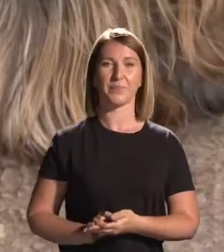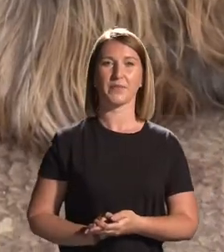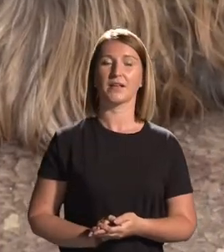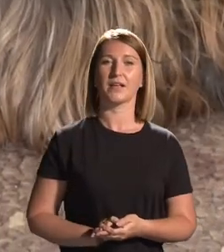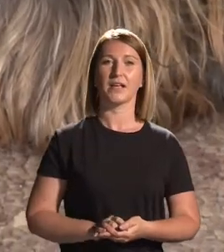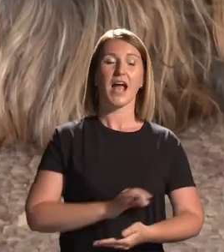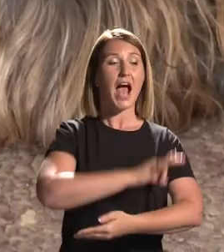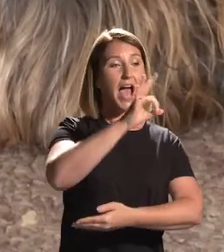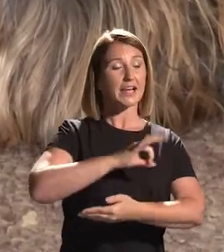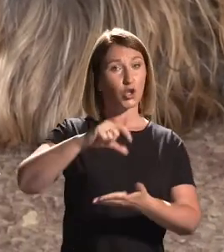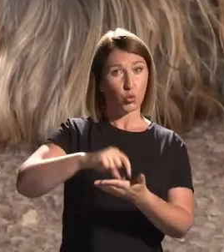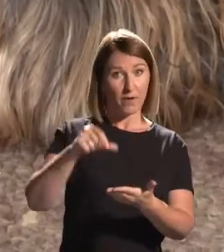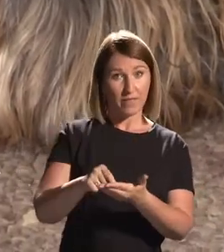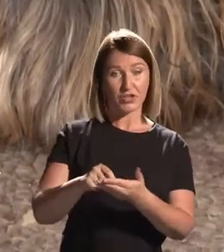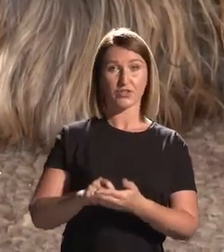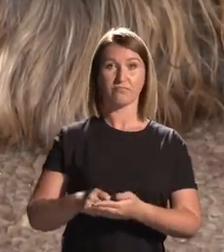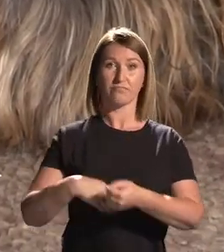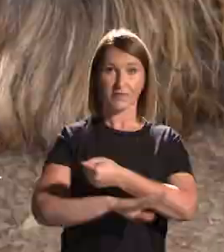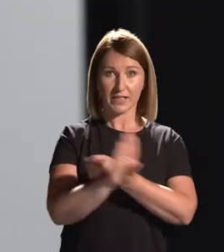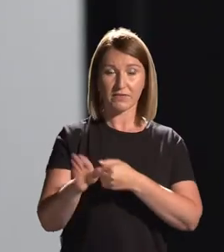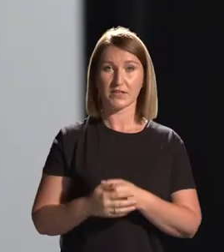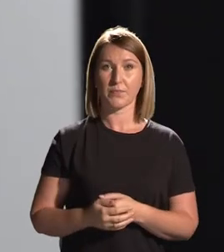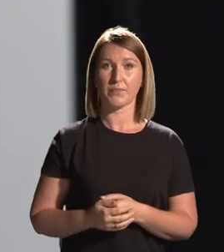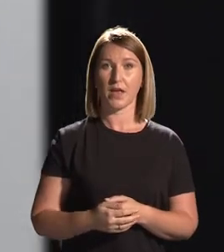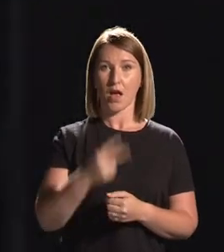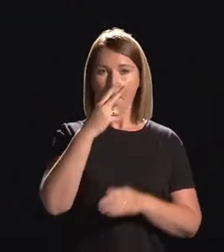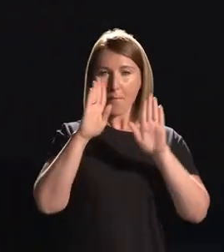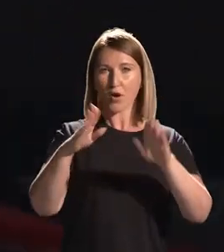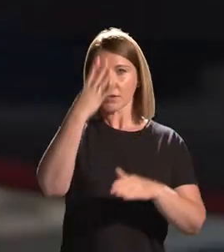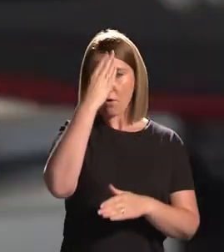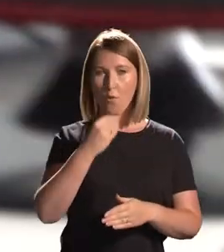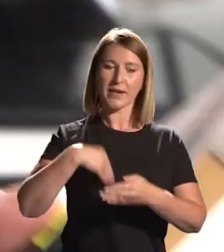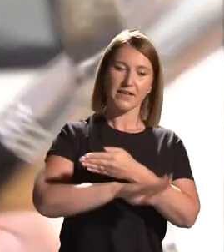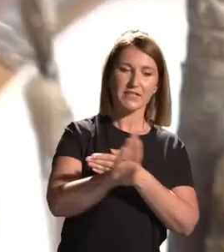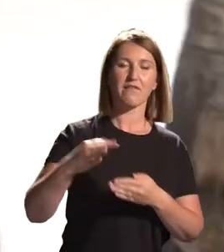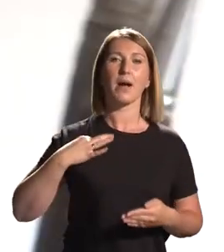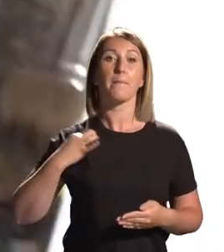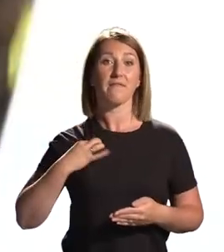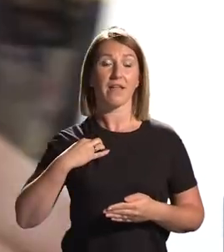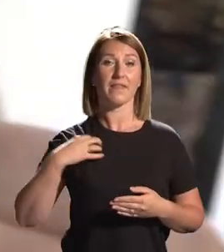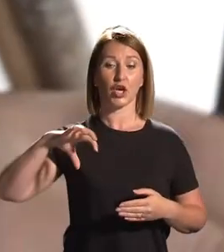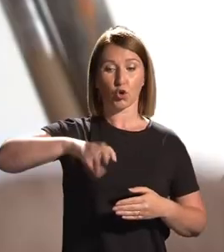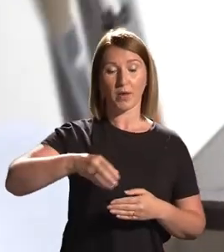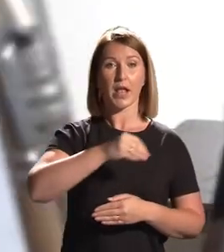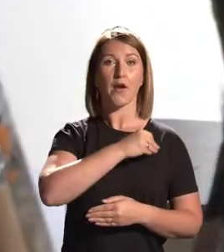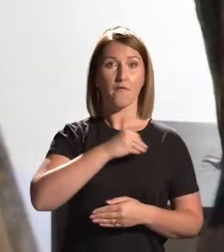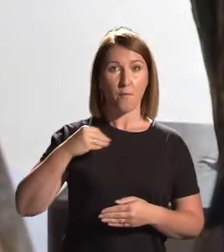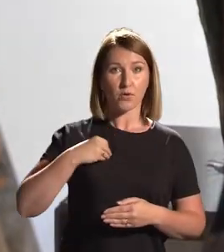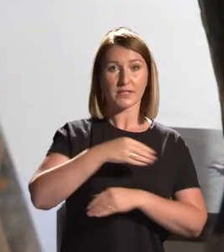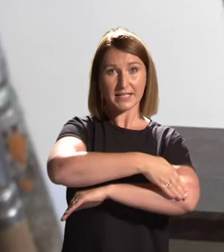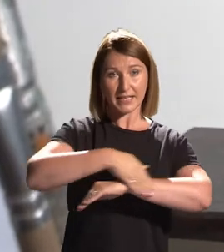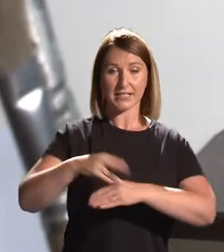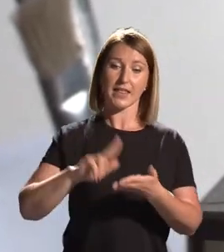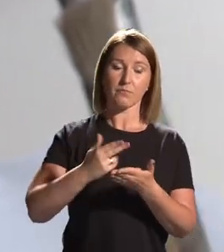wydawniczej, architektury wnętrz, wystawiennictwa. Eksponował swoje prace na wystawach indywidualnych i zbiorowych w kraju oraz za